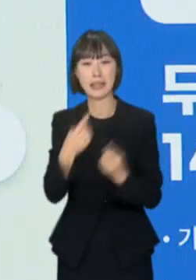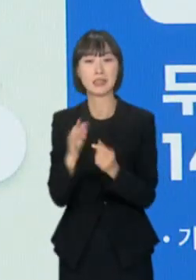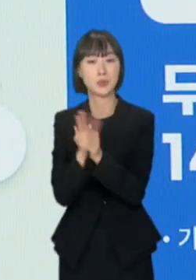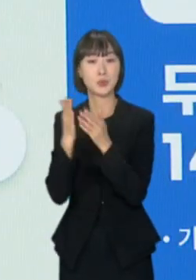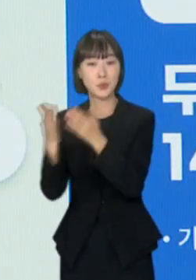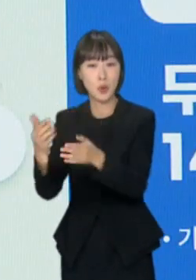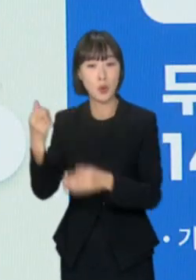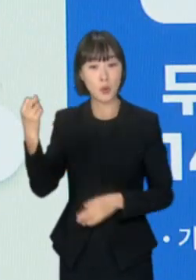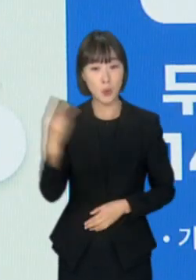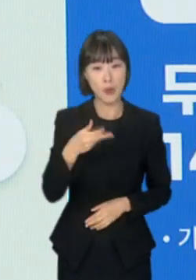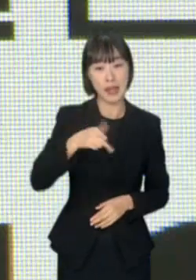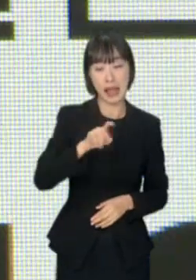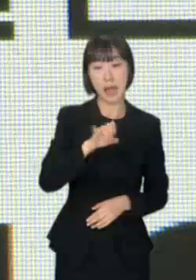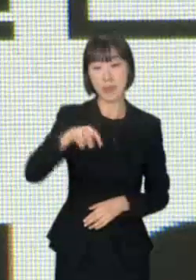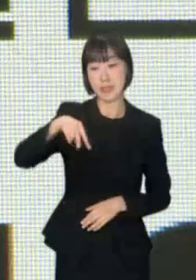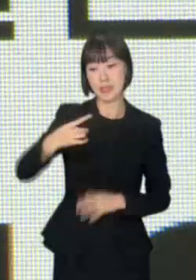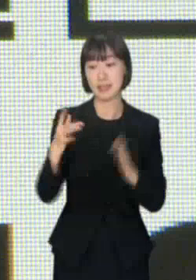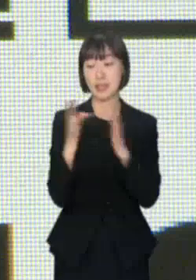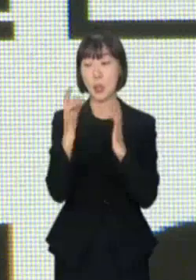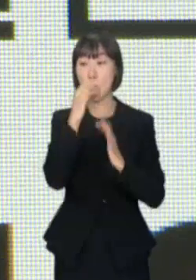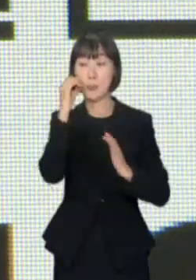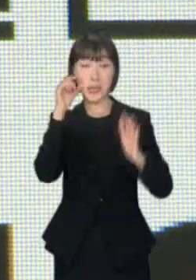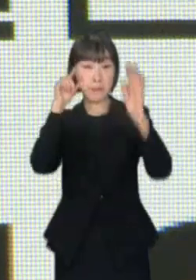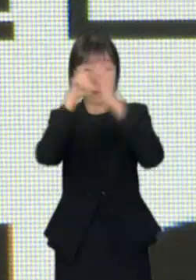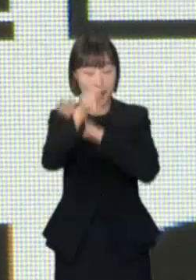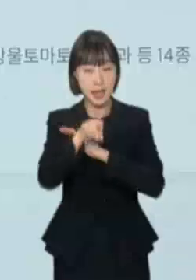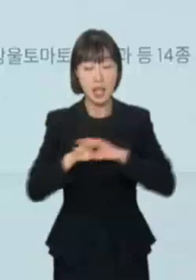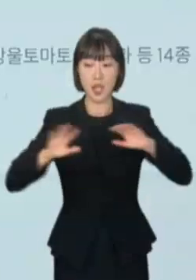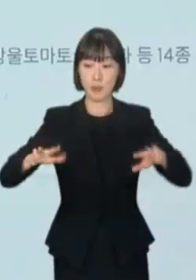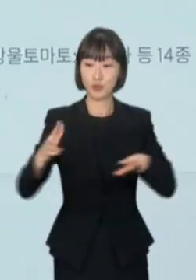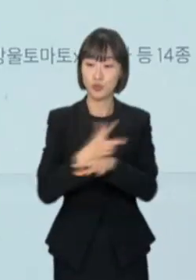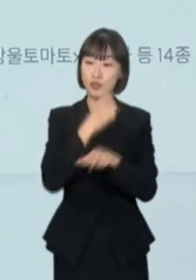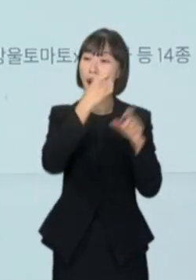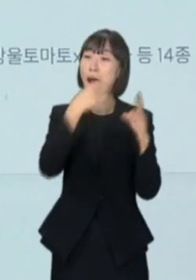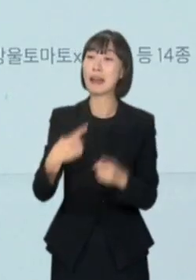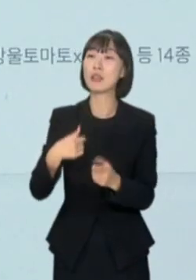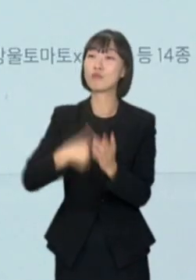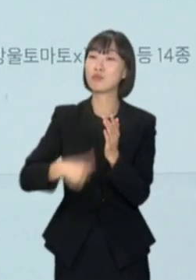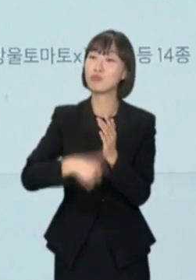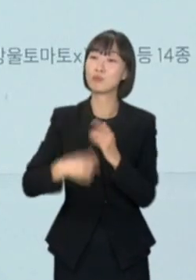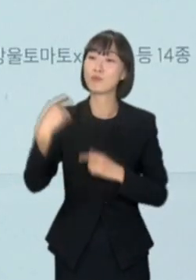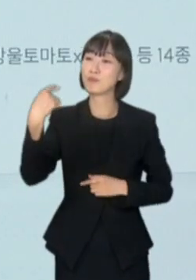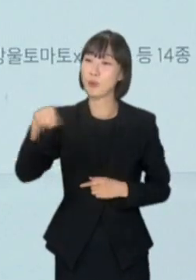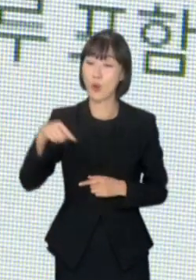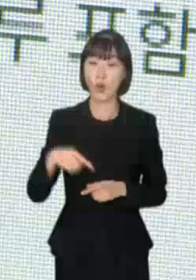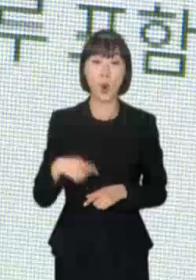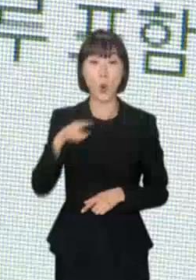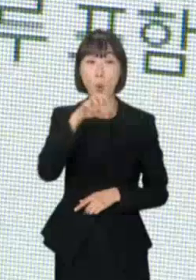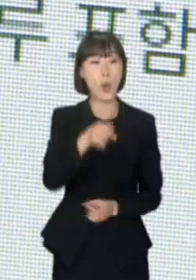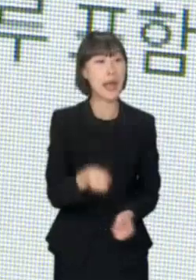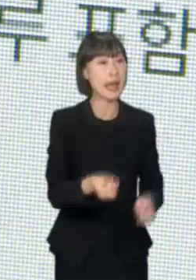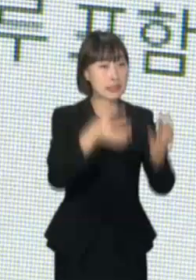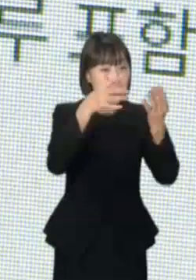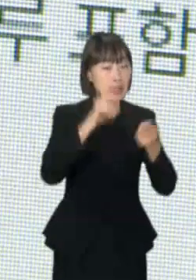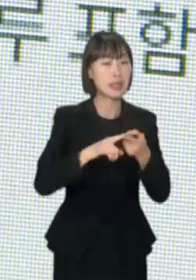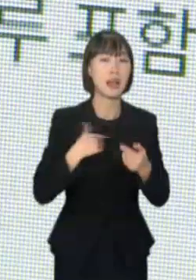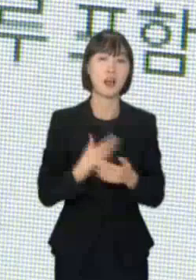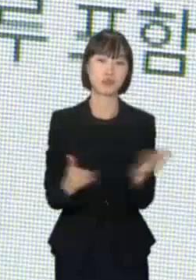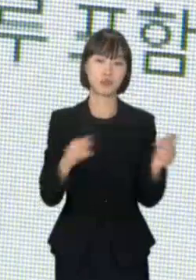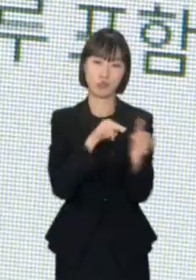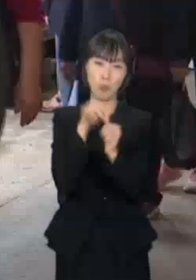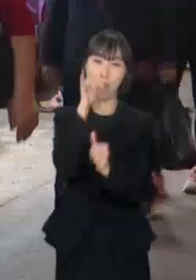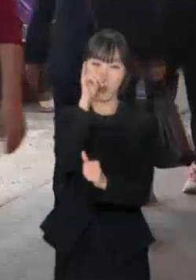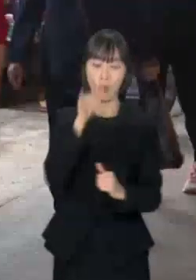한국농수산식품유통공사의 카미스 인터넷 홈페이지를 찾으면 이번 주 할인에 들어간 품목은 뭔지, 어디서 행사가 진행되는지